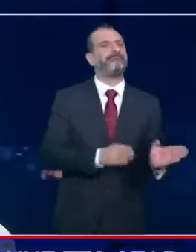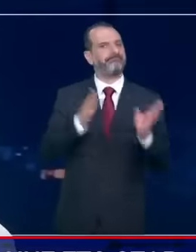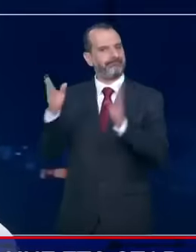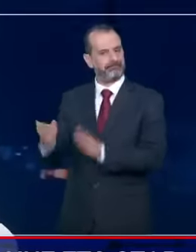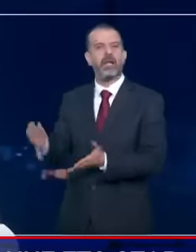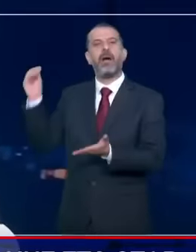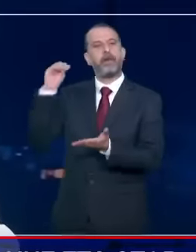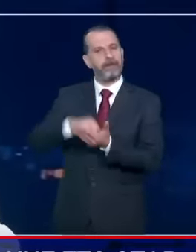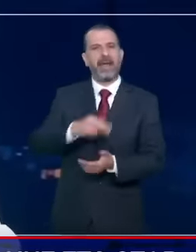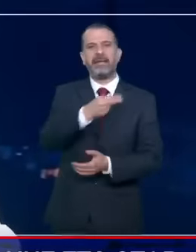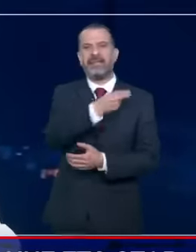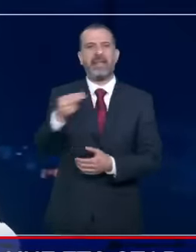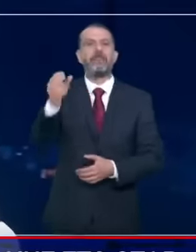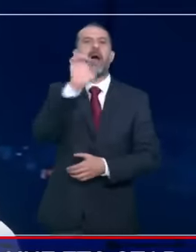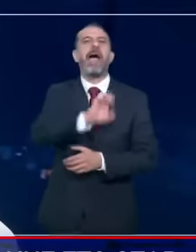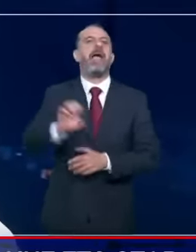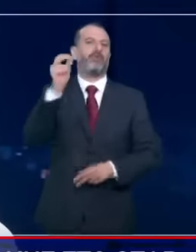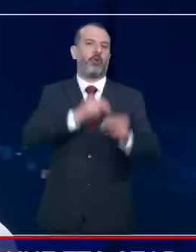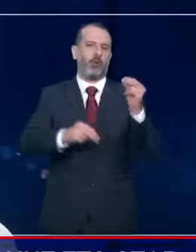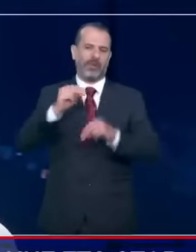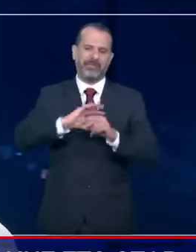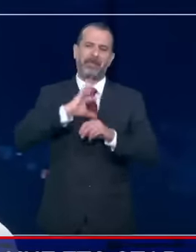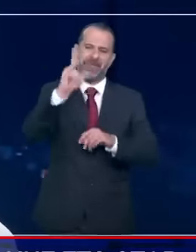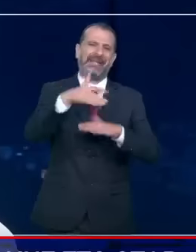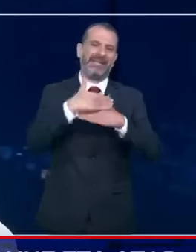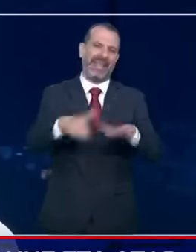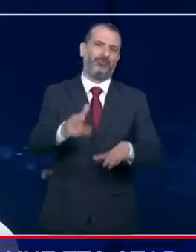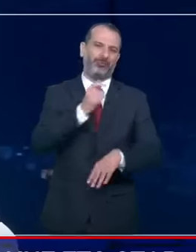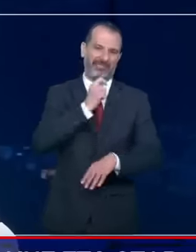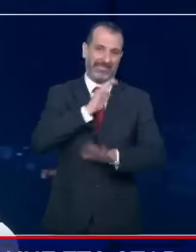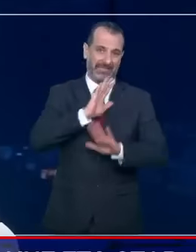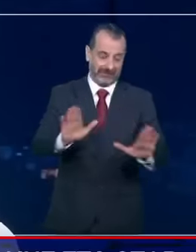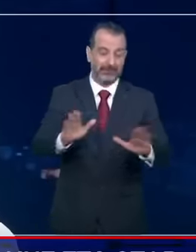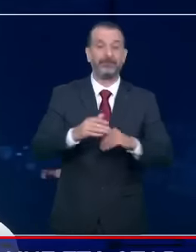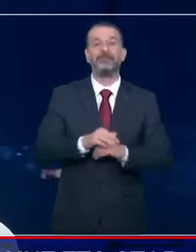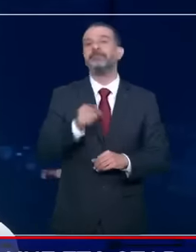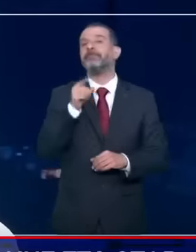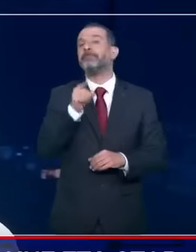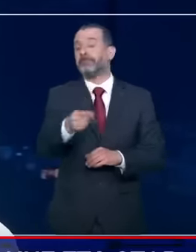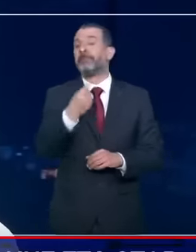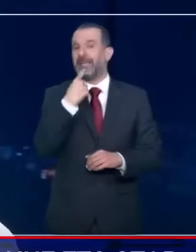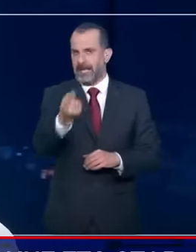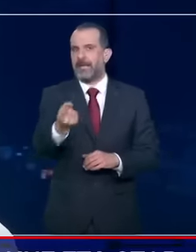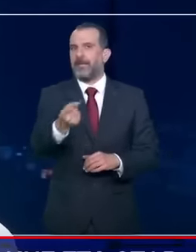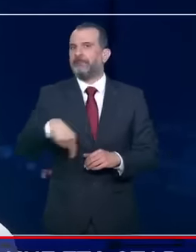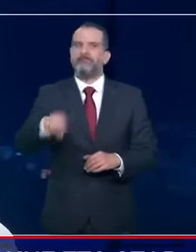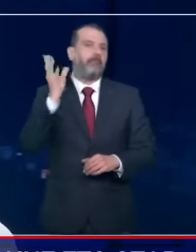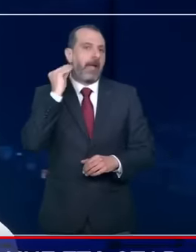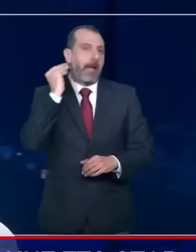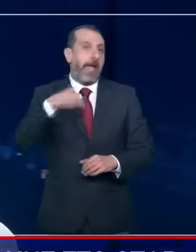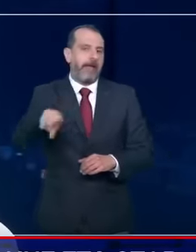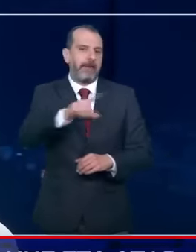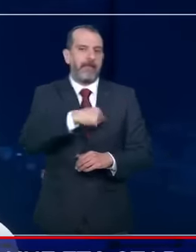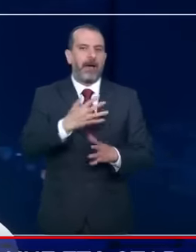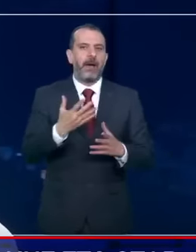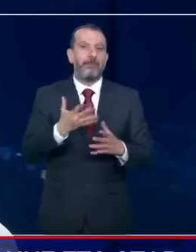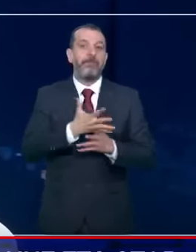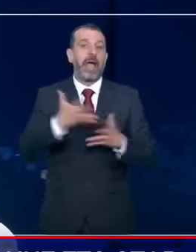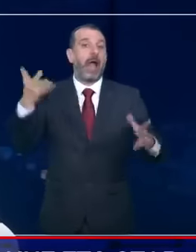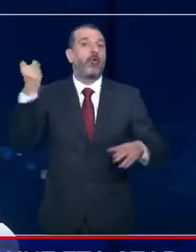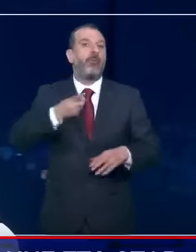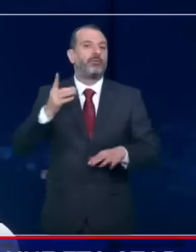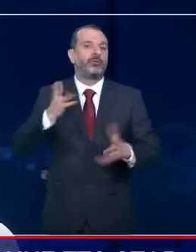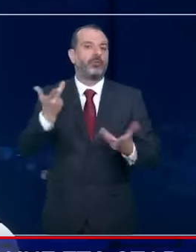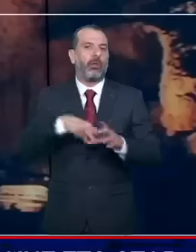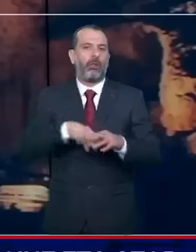να κλείσουμε με αυτά τα ερωτήματα. Μιλούν πολλοί ότι θα είναι μεγάλο το ποσοστό της αποχής. Σας προβληματίζει